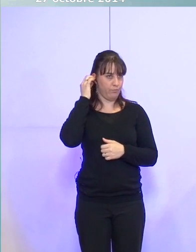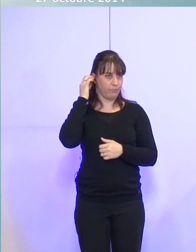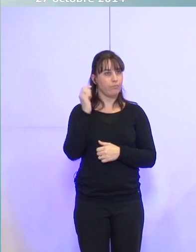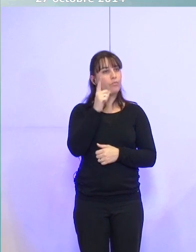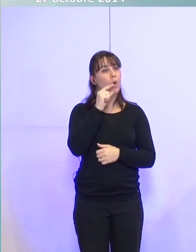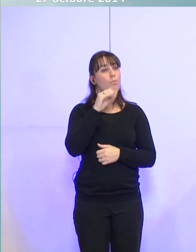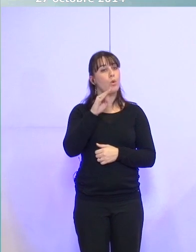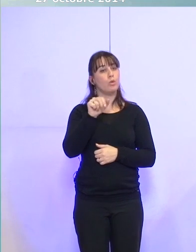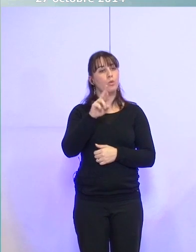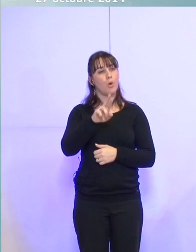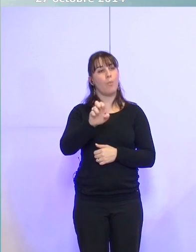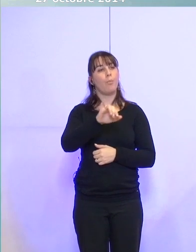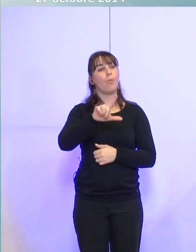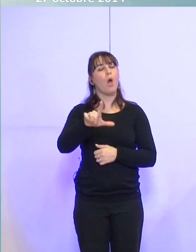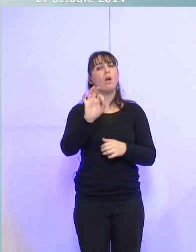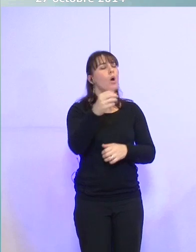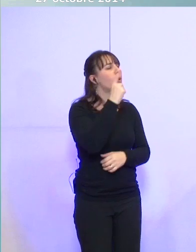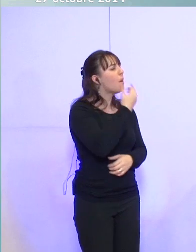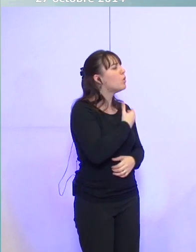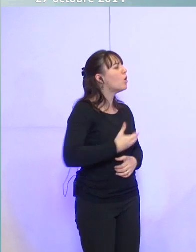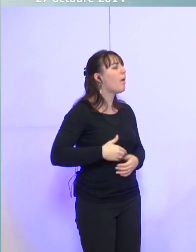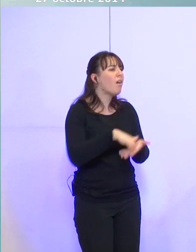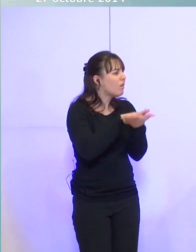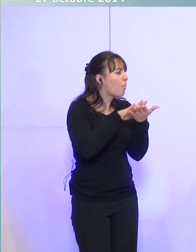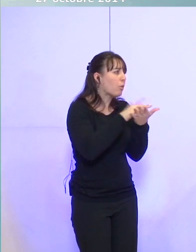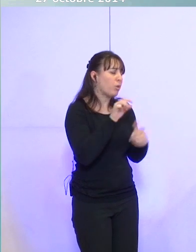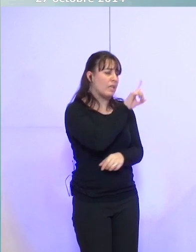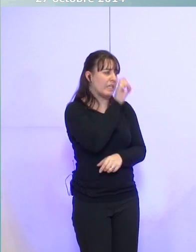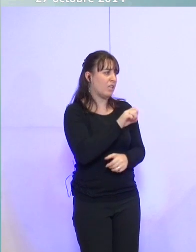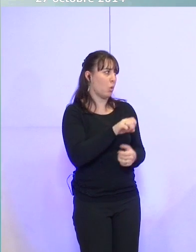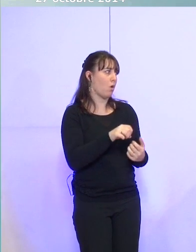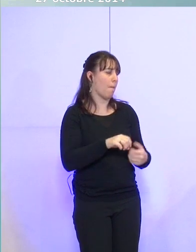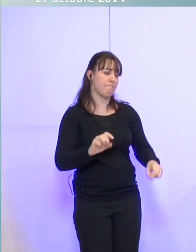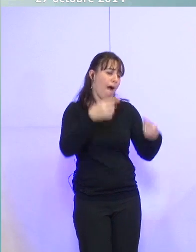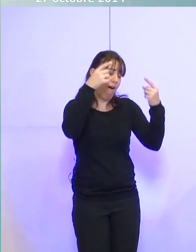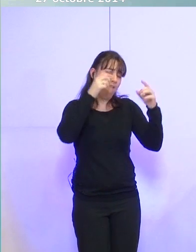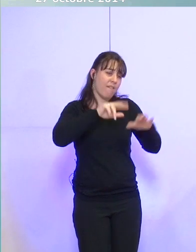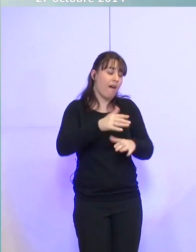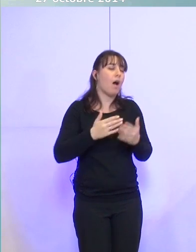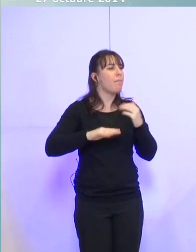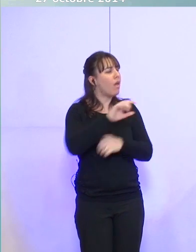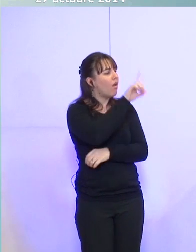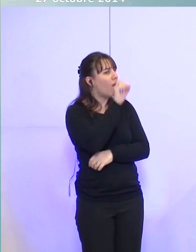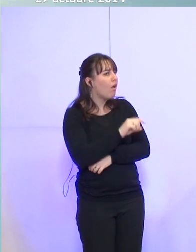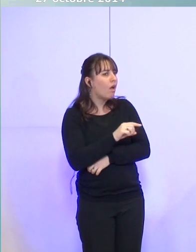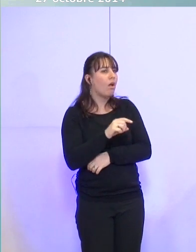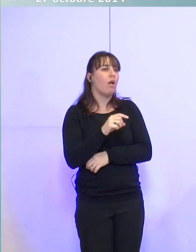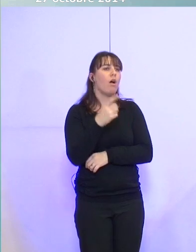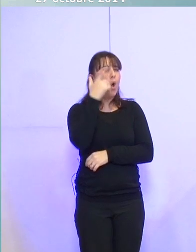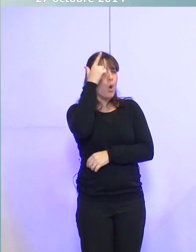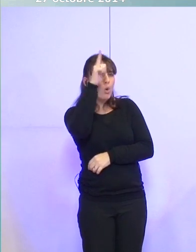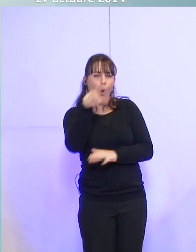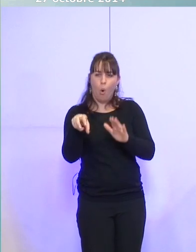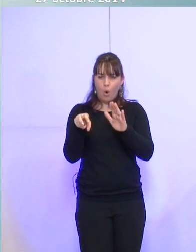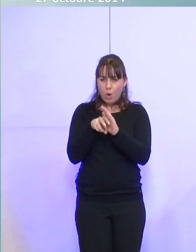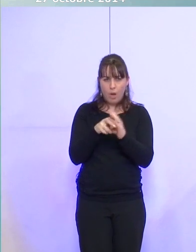Monsieur Breuil. Monsieur le maire, permettez-moi de poser un peu la question qui fâche. Est-ce que vous pensez que deux villes comme Lyon et Grenoble